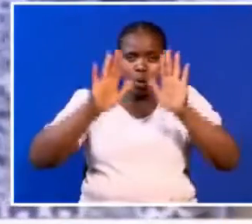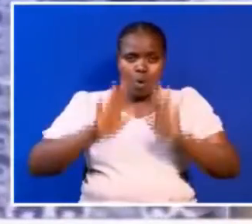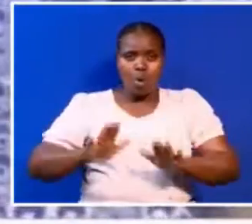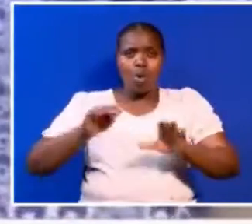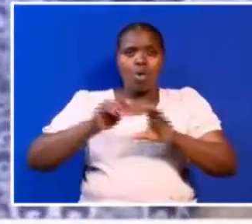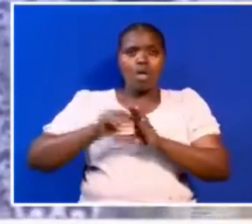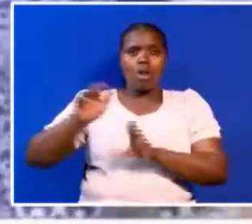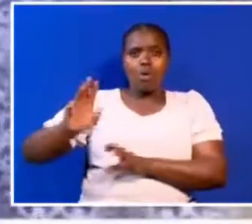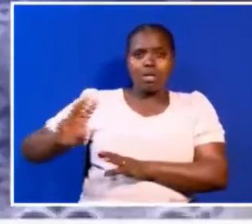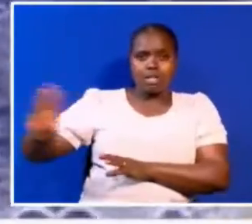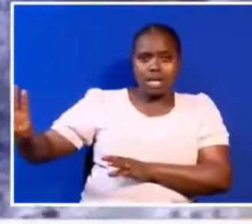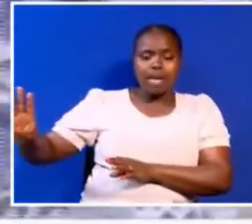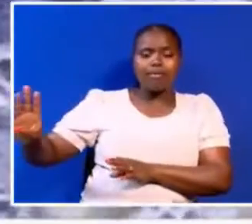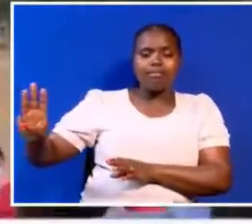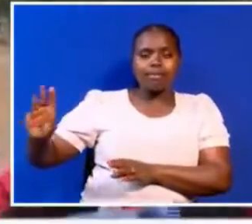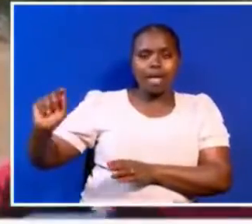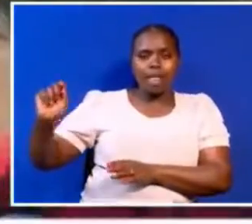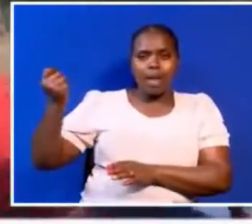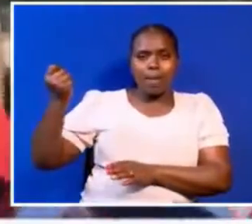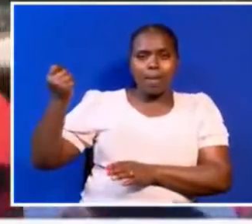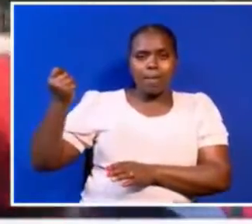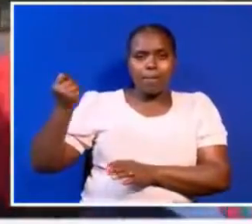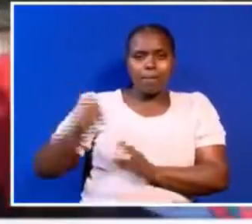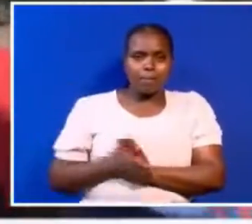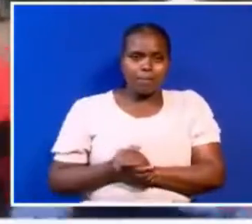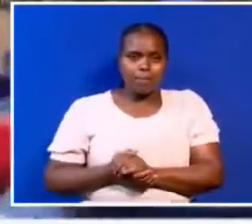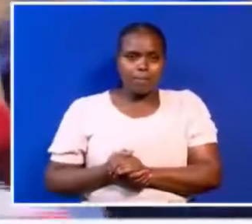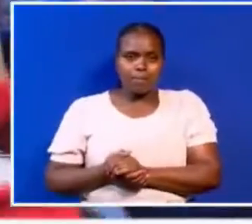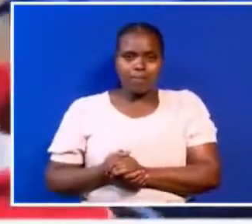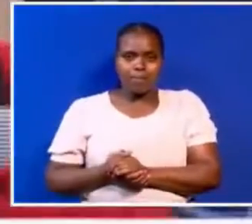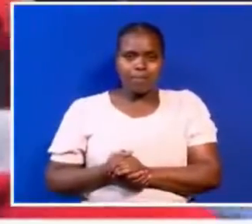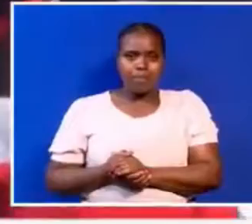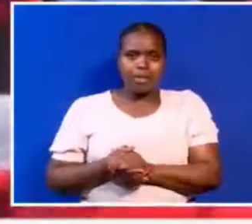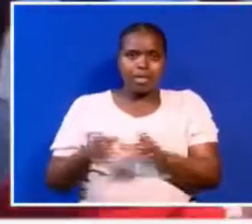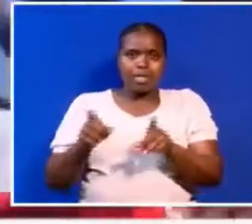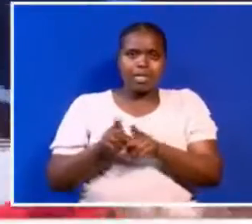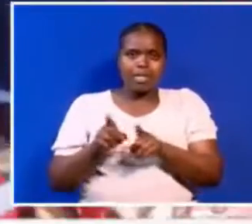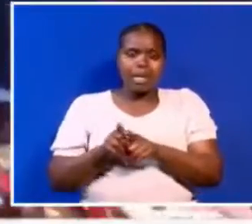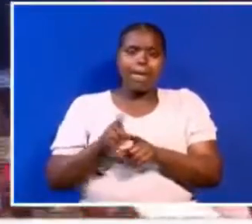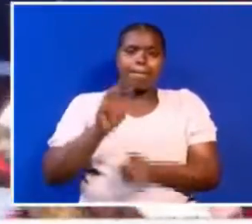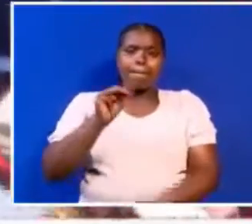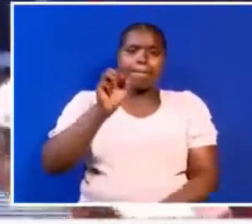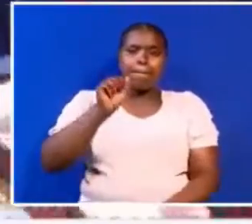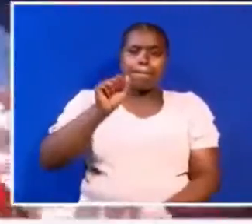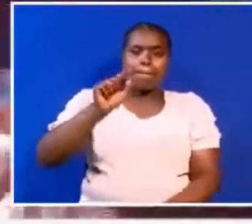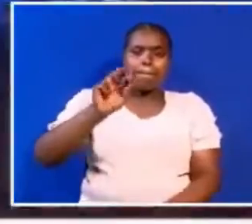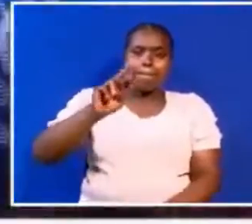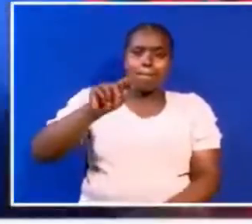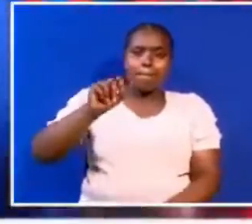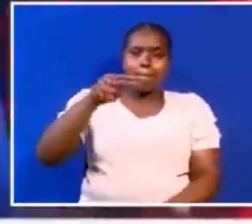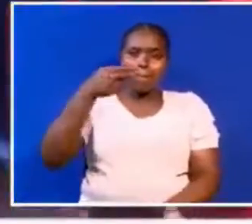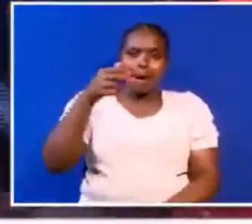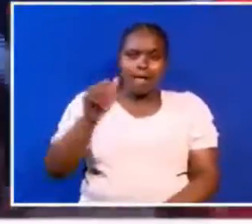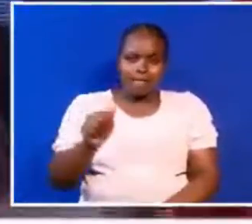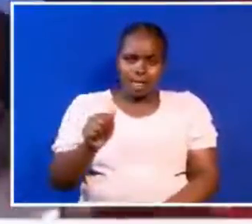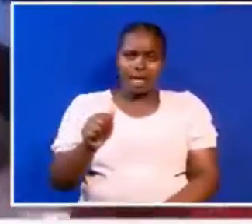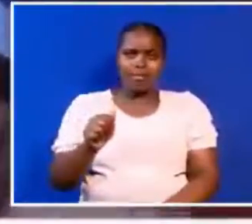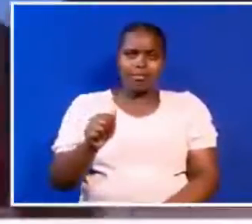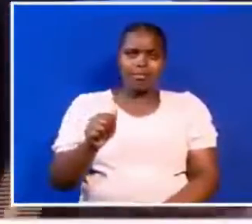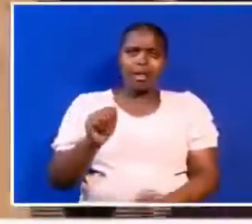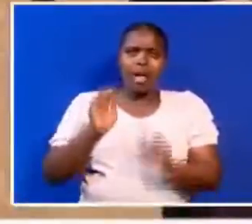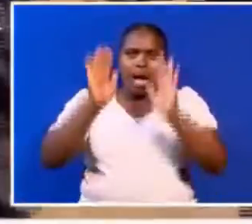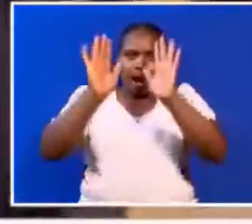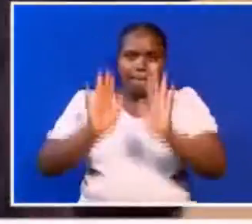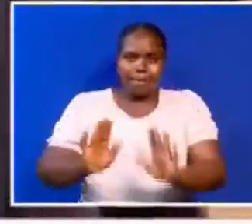kwenye eneo hilo la magharibi mwa Kenya. Kwingineko, mgombea mwenza wa Raila Odinga Martha Karua naye alikita kambi